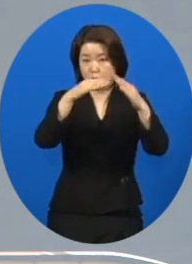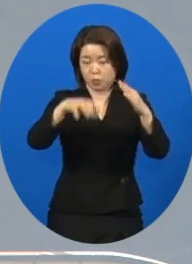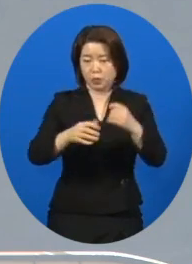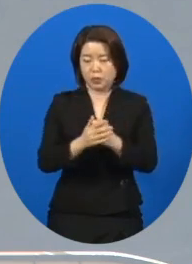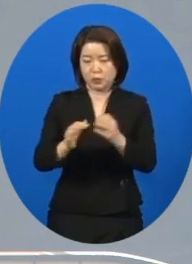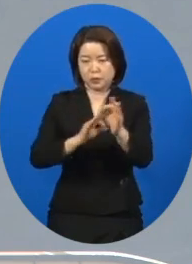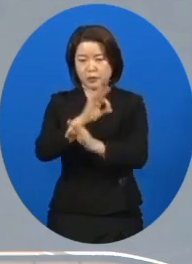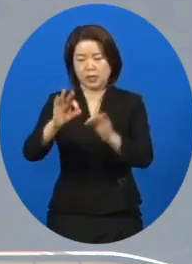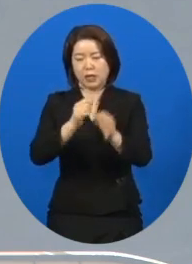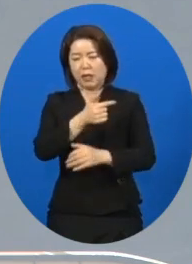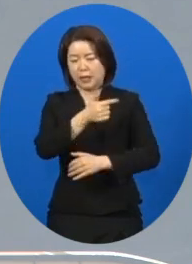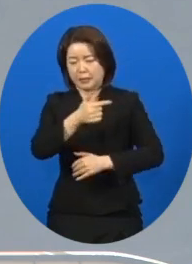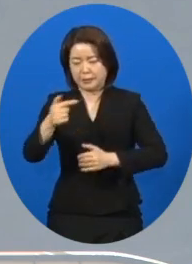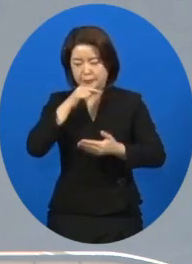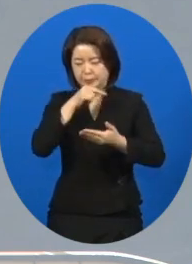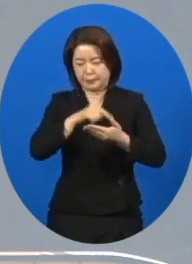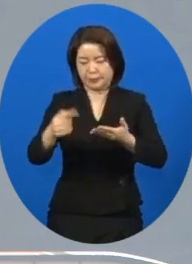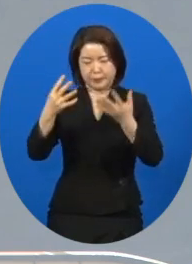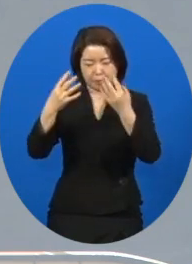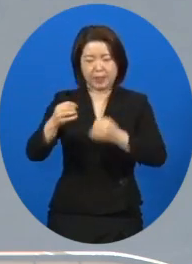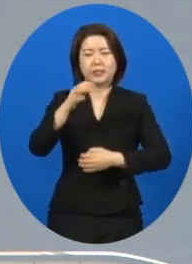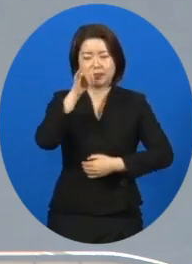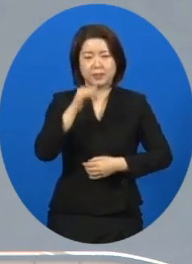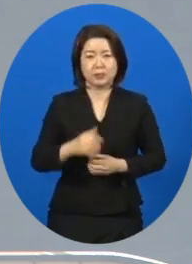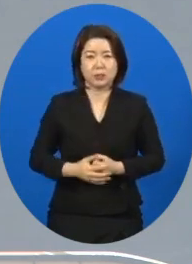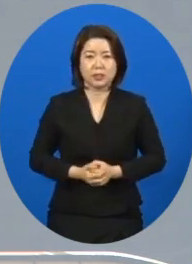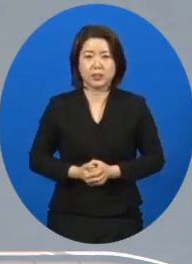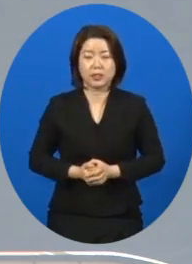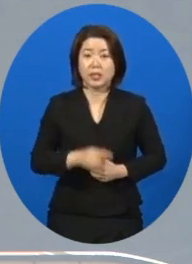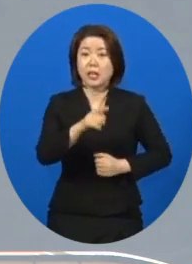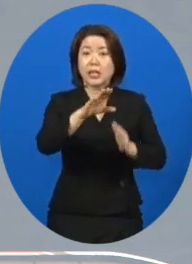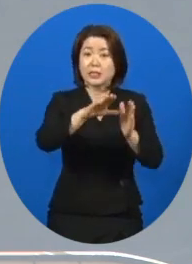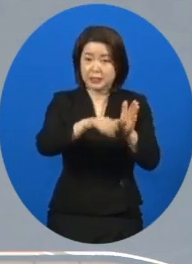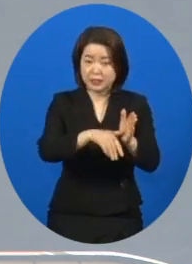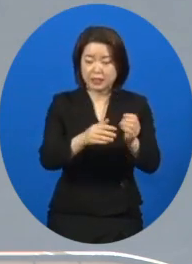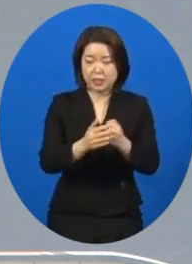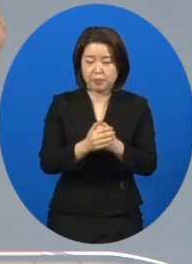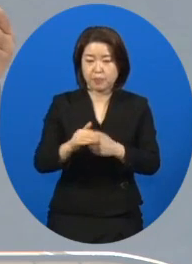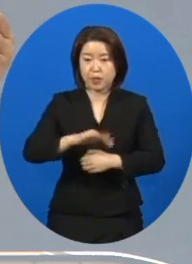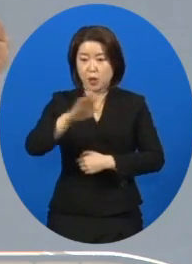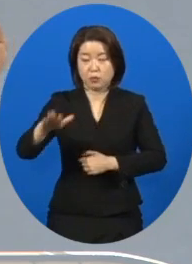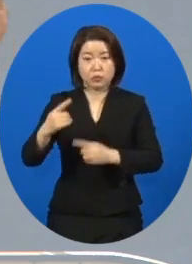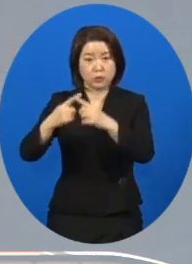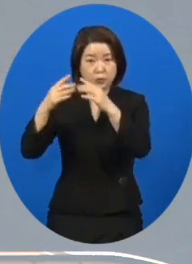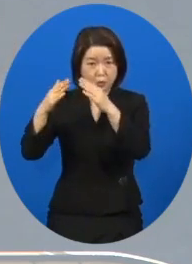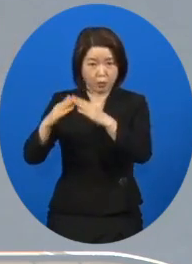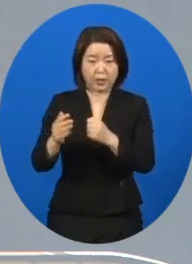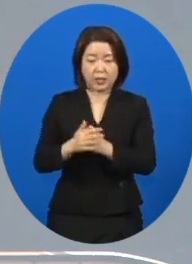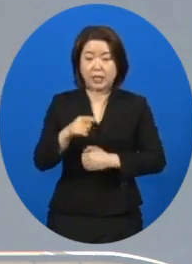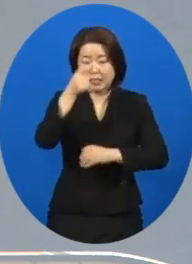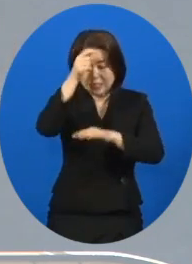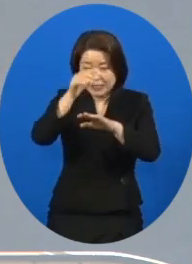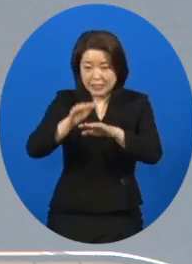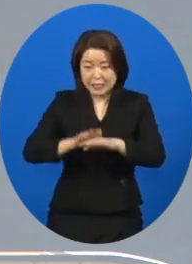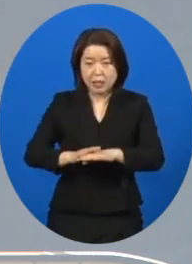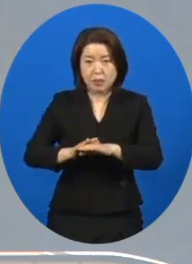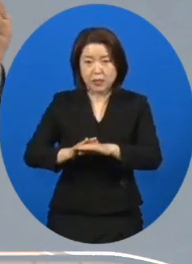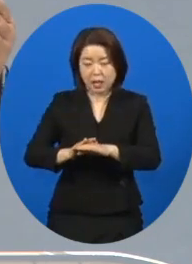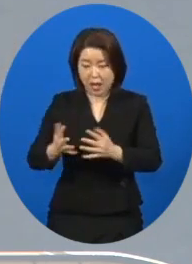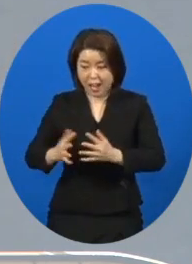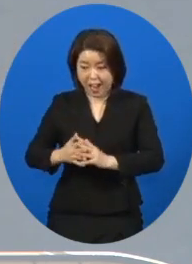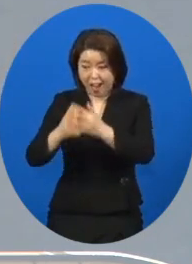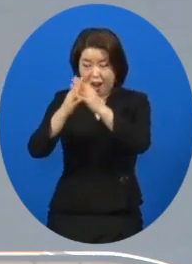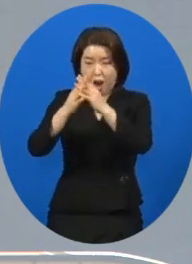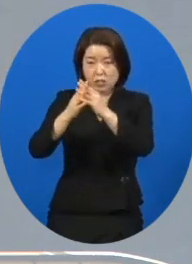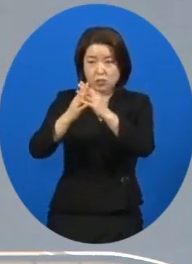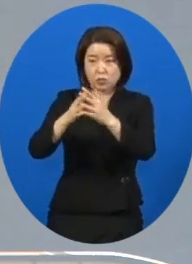큰 타격을 받았었습니다. 그때만 해도 아직까지 우리 교회가 이 예배당 건축비